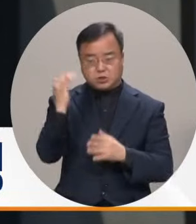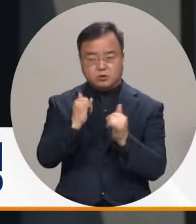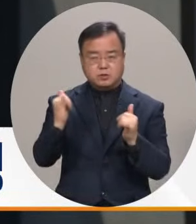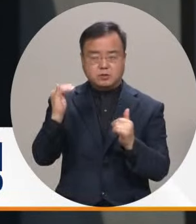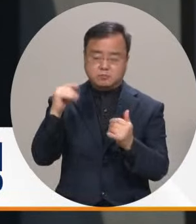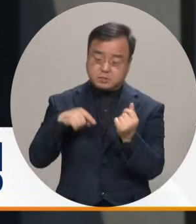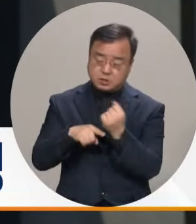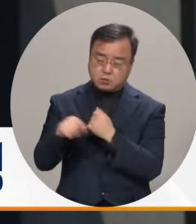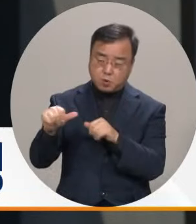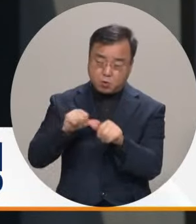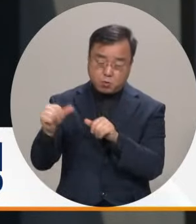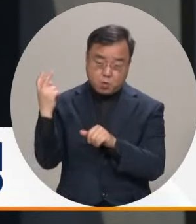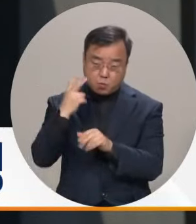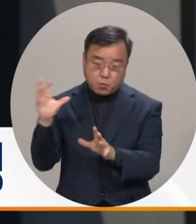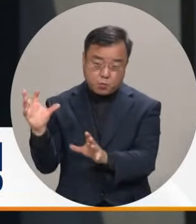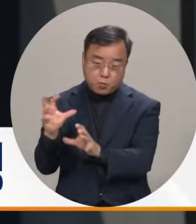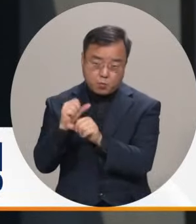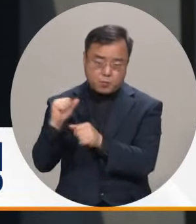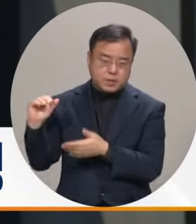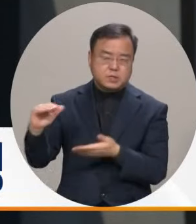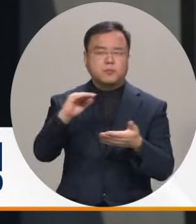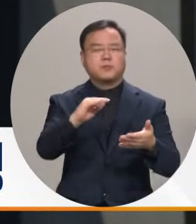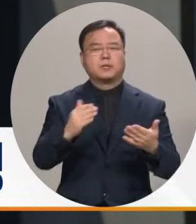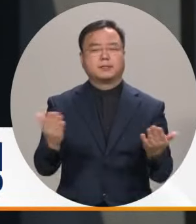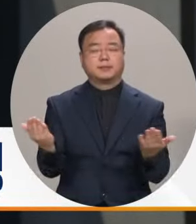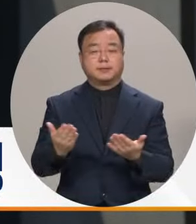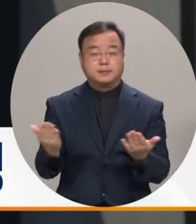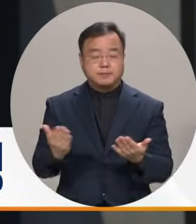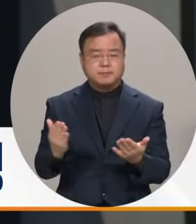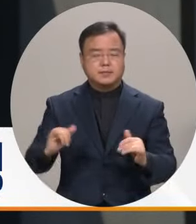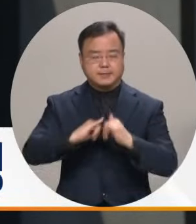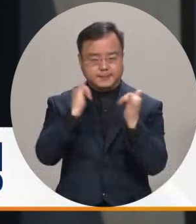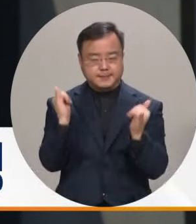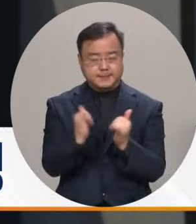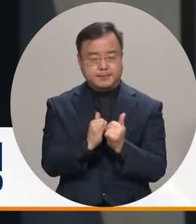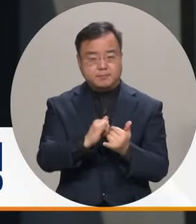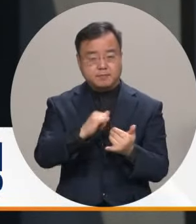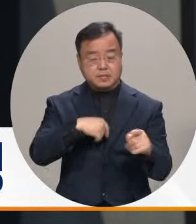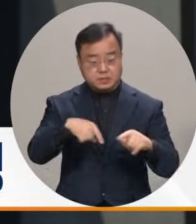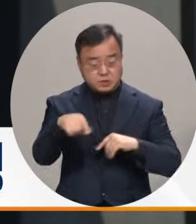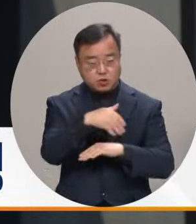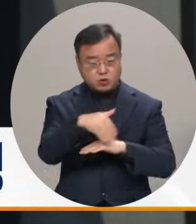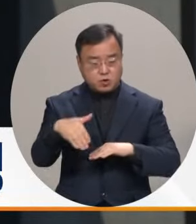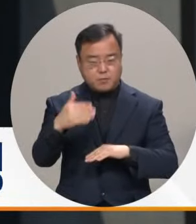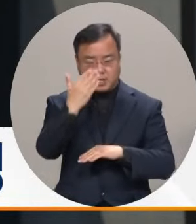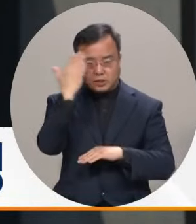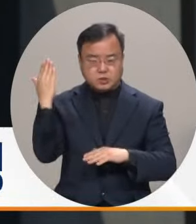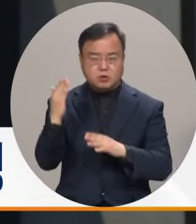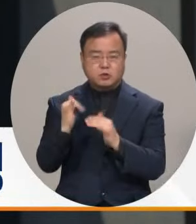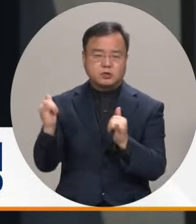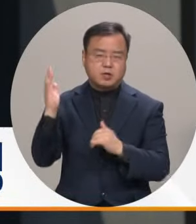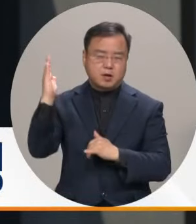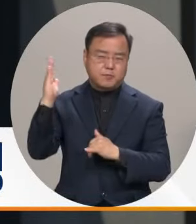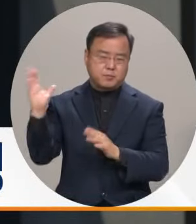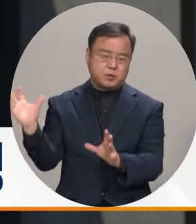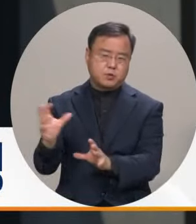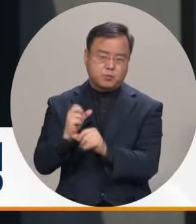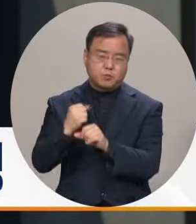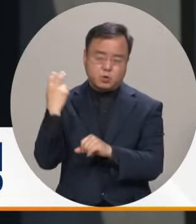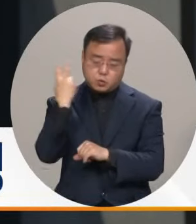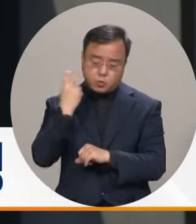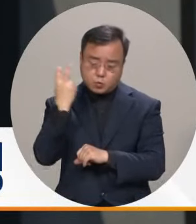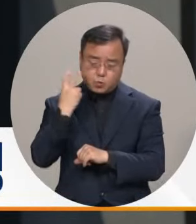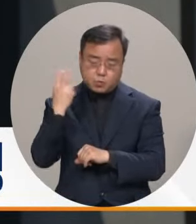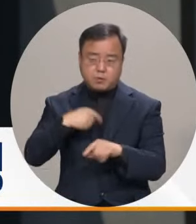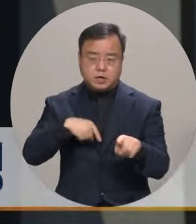사회적 이슈가 되는 추신 정책에 대한 청년 세대의 여론을 다양한 소통 채널을 통 통해 조사하여